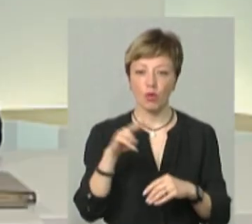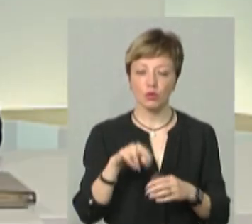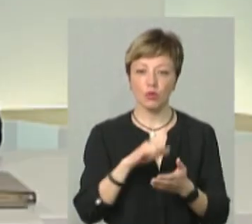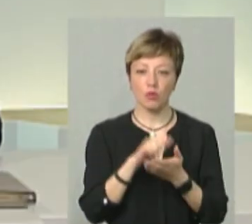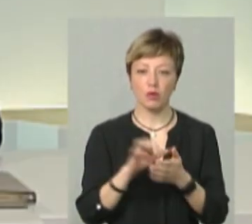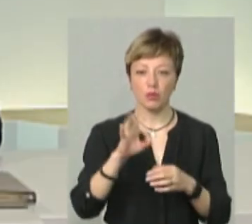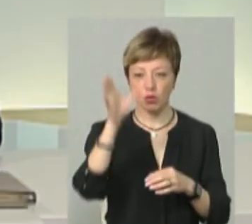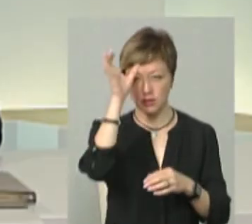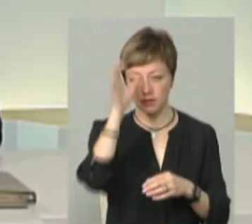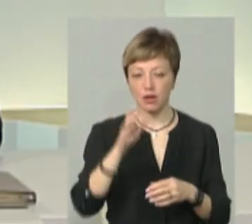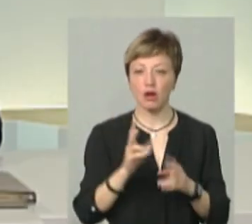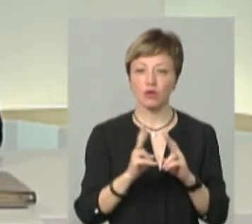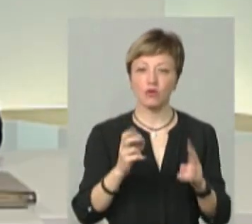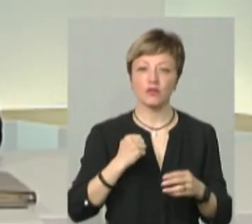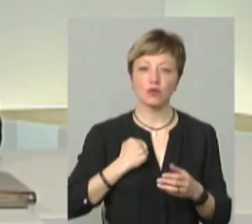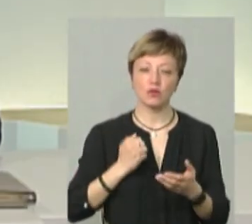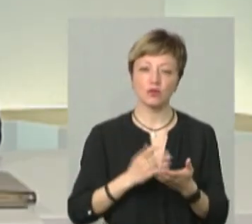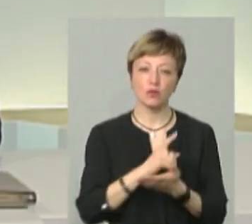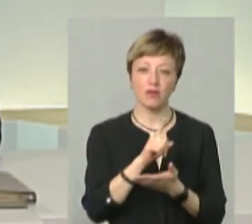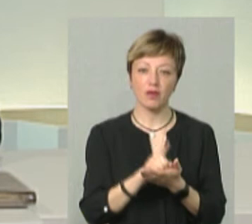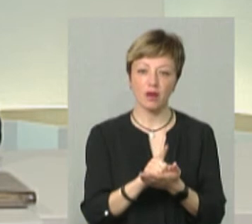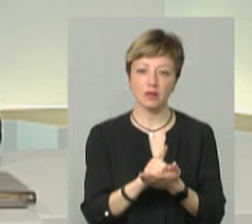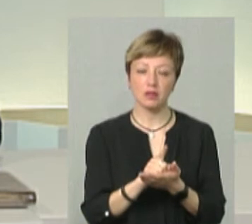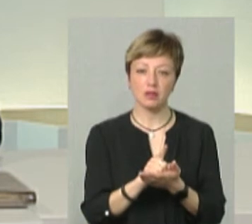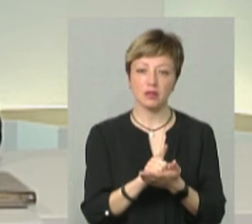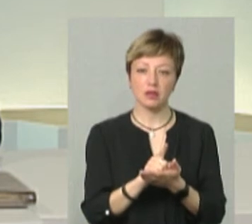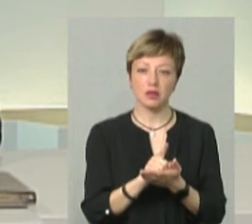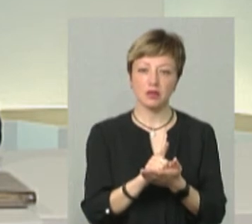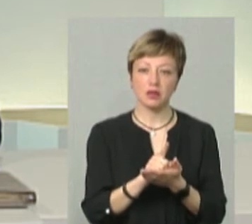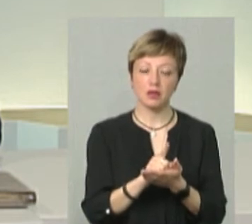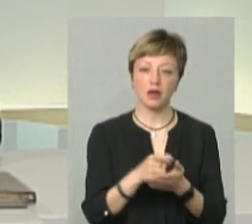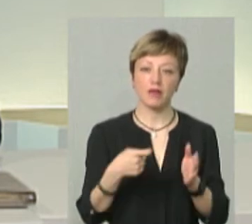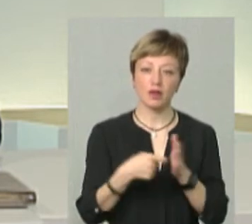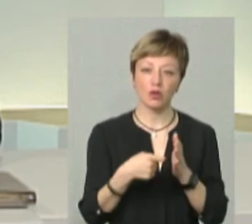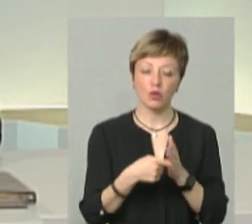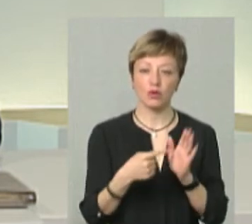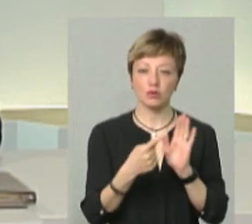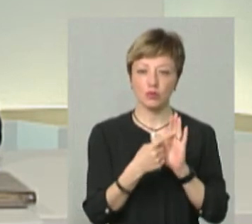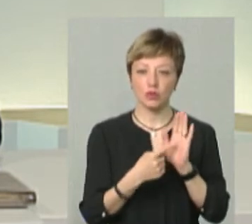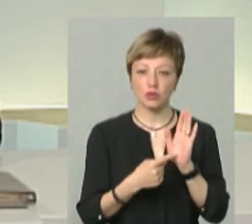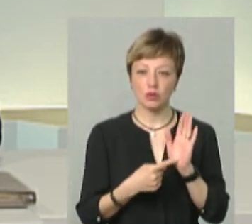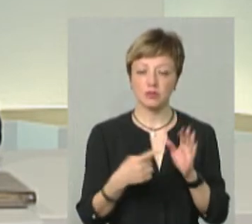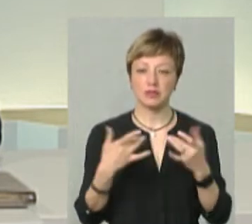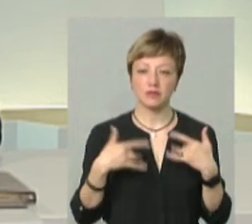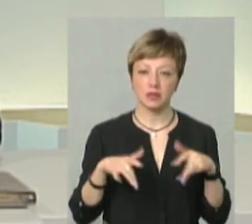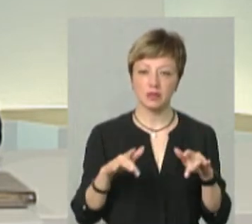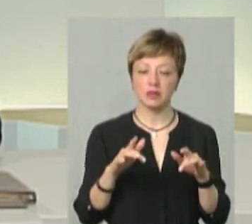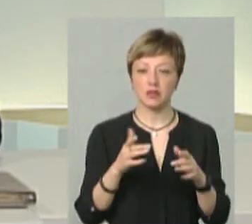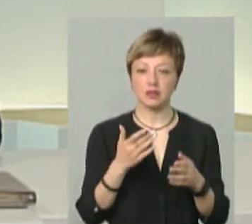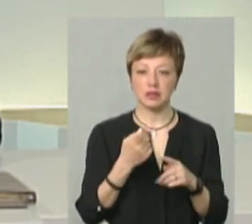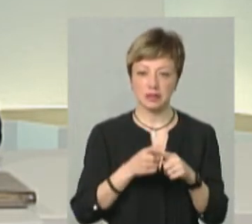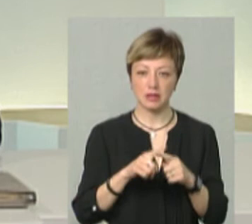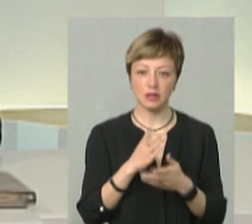освіту для військового зобов'язаних, ну, для військових там відповідний військовий квиток з позначками, що він там звільнений, бо в них це